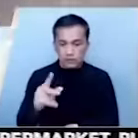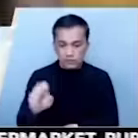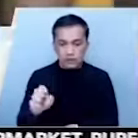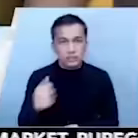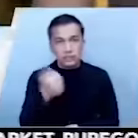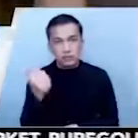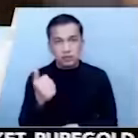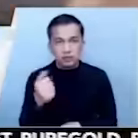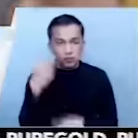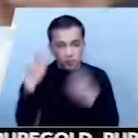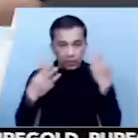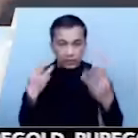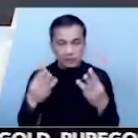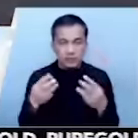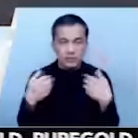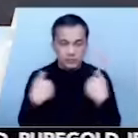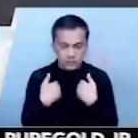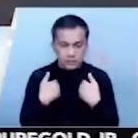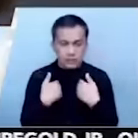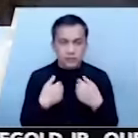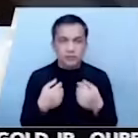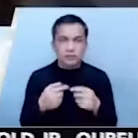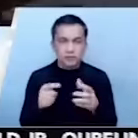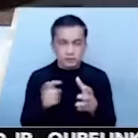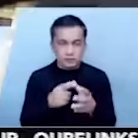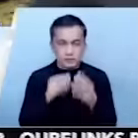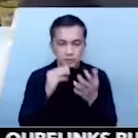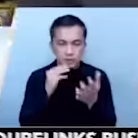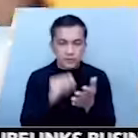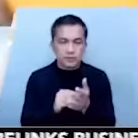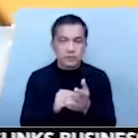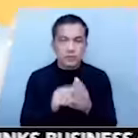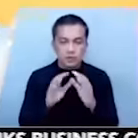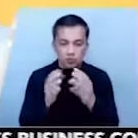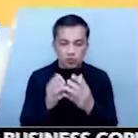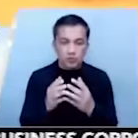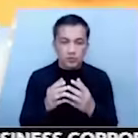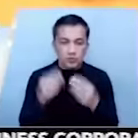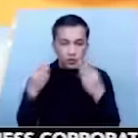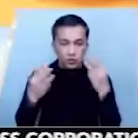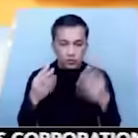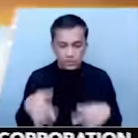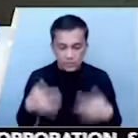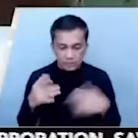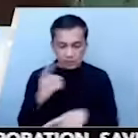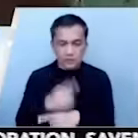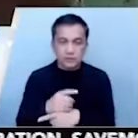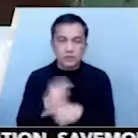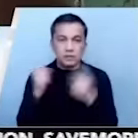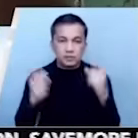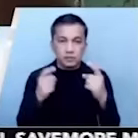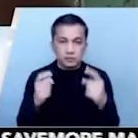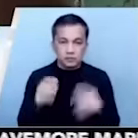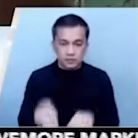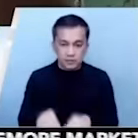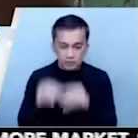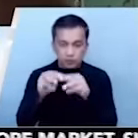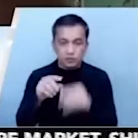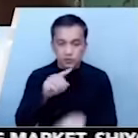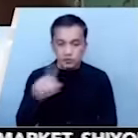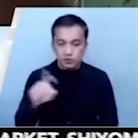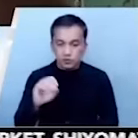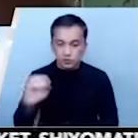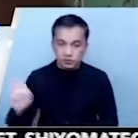animals. Pangunahing mensahe ng World Wildlife Day na ipinagdiwang sa Malabon Zoo. Isa nga si Marimar